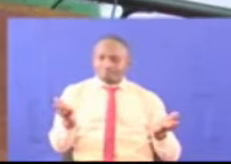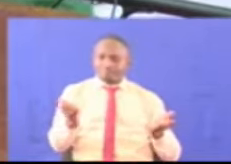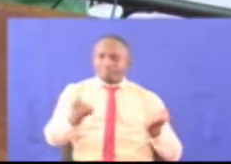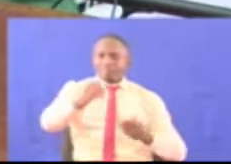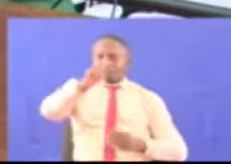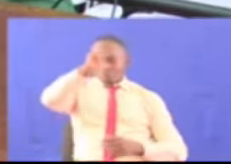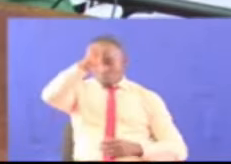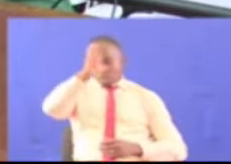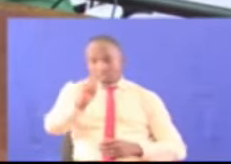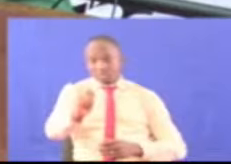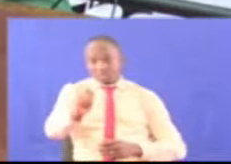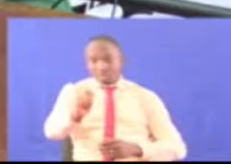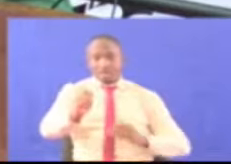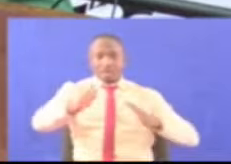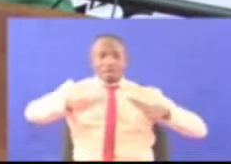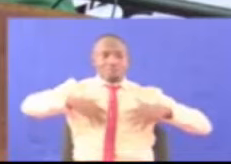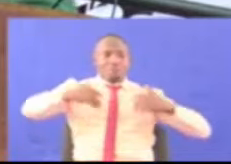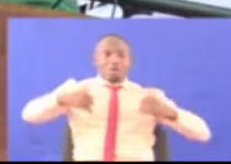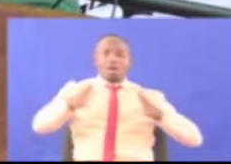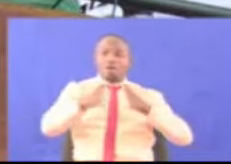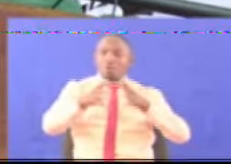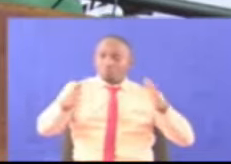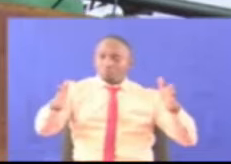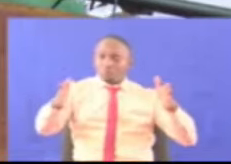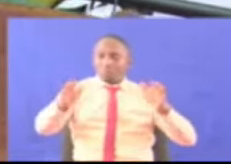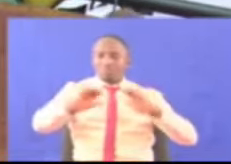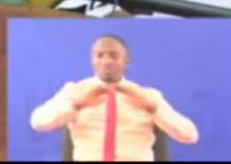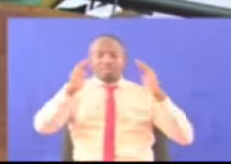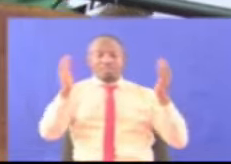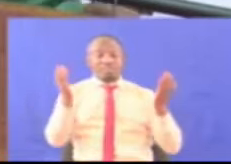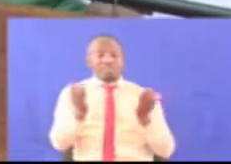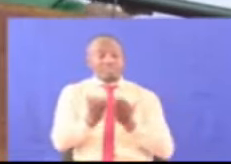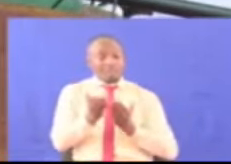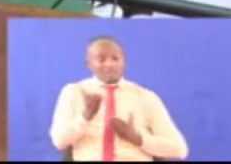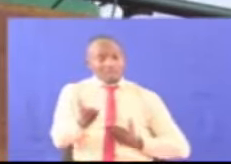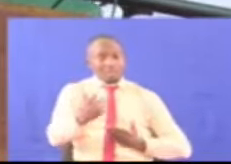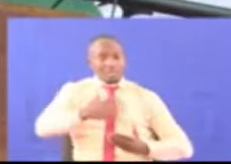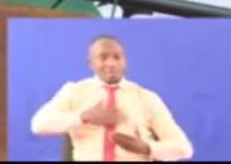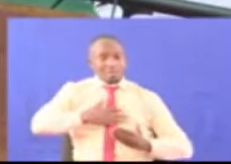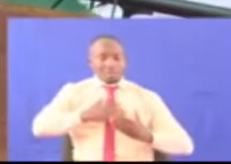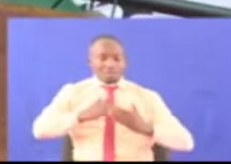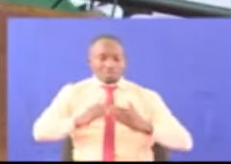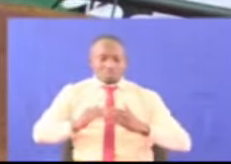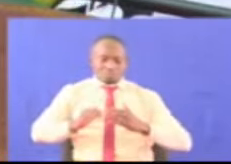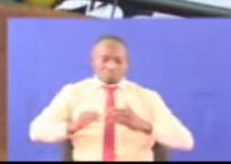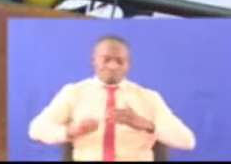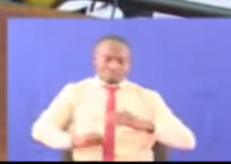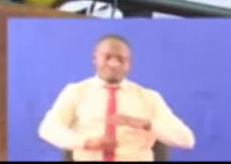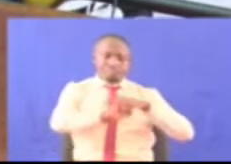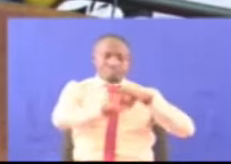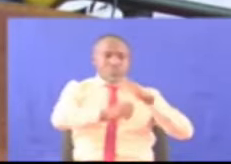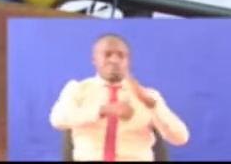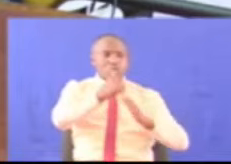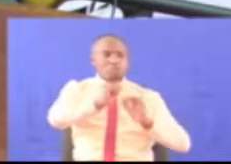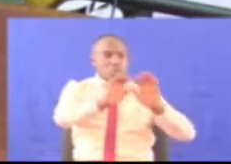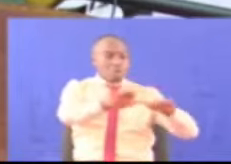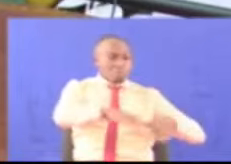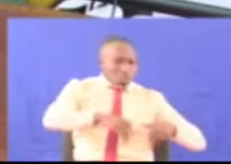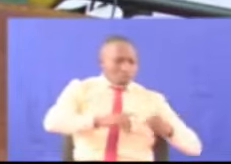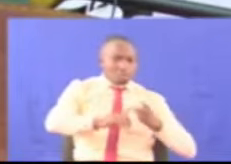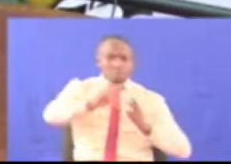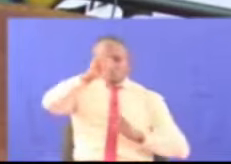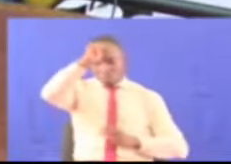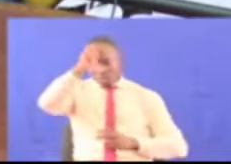Kwa heshima na furaha kubwa, Chama cha Mapinduzi kinapenda kuungana na uongozi wa Bunge, waheshimiwa wa